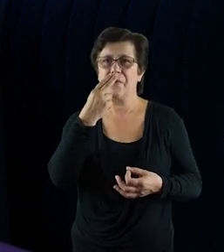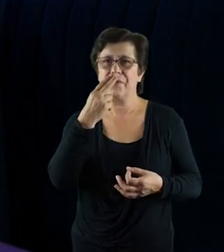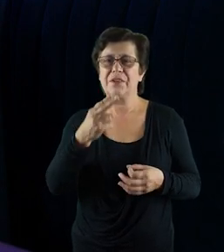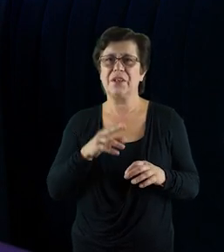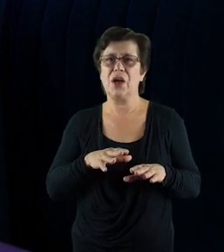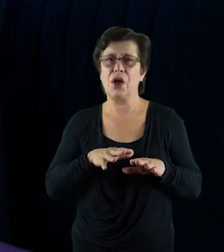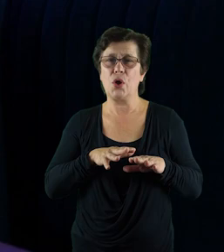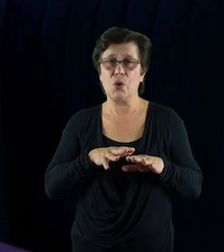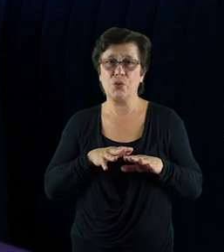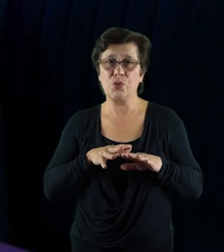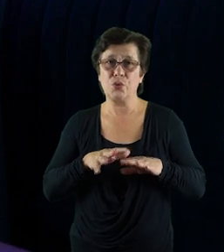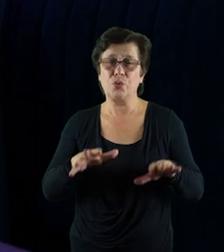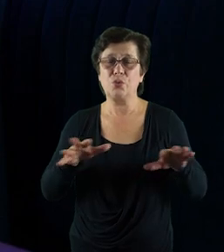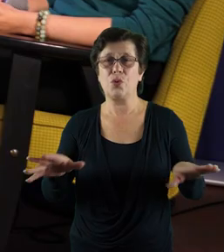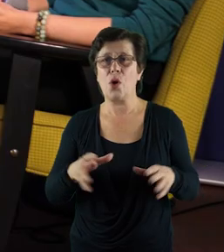dużo metafizyki w jego